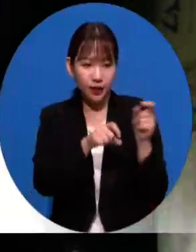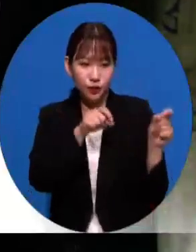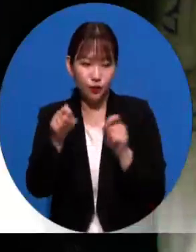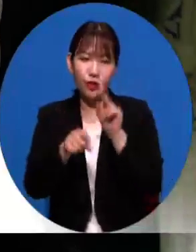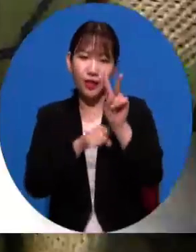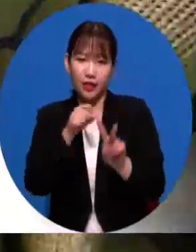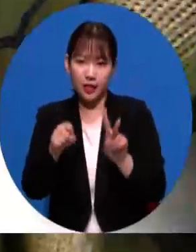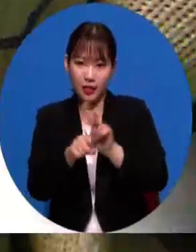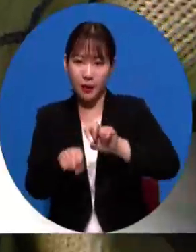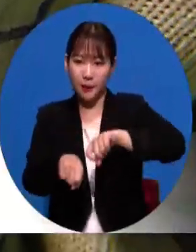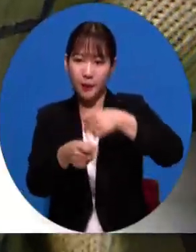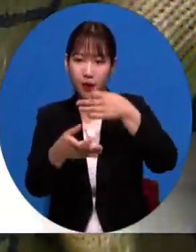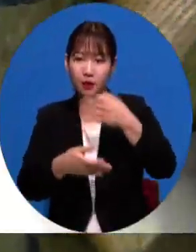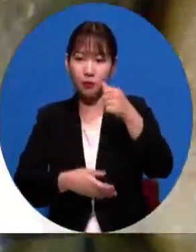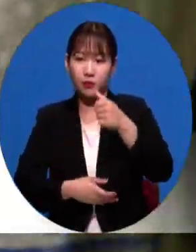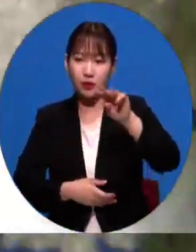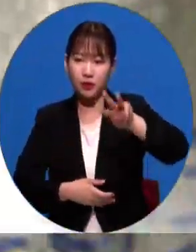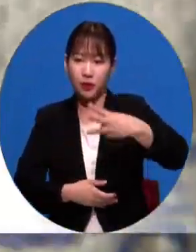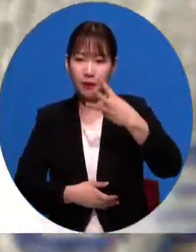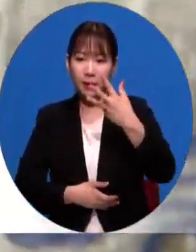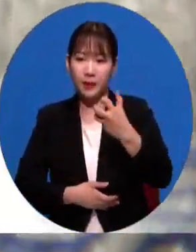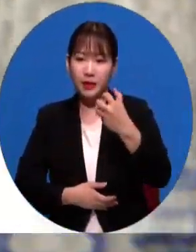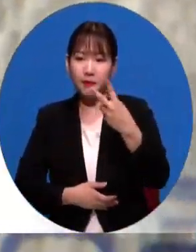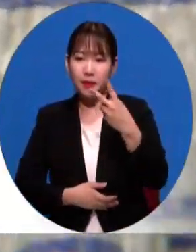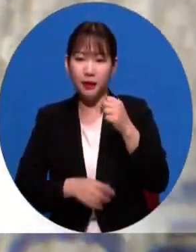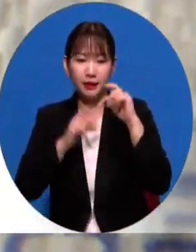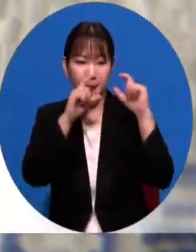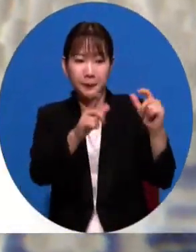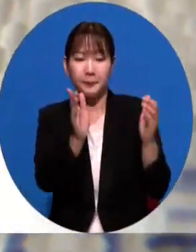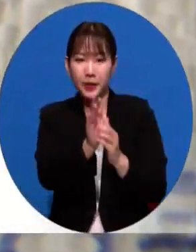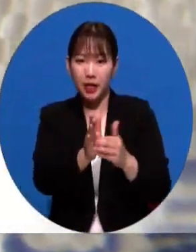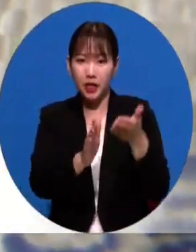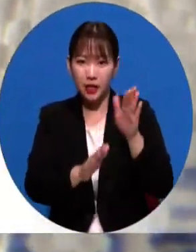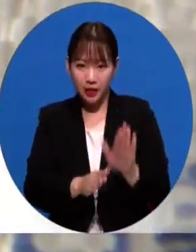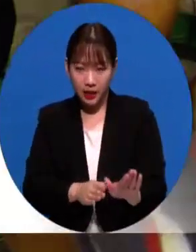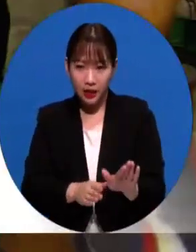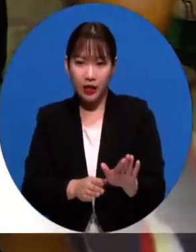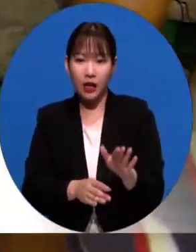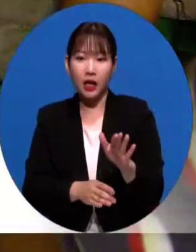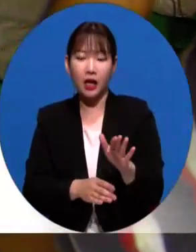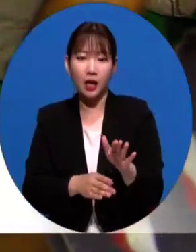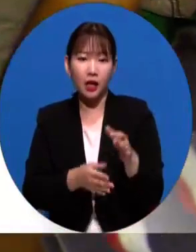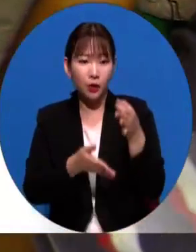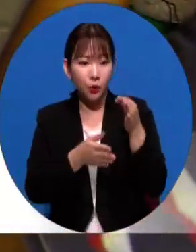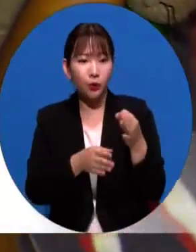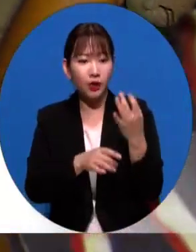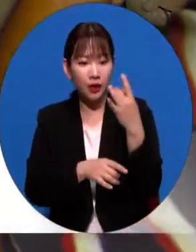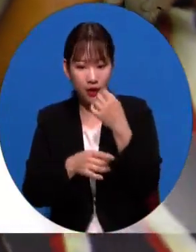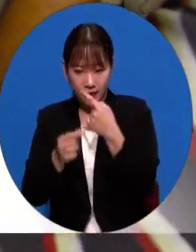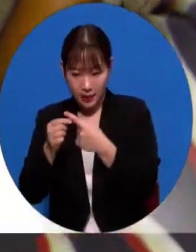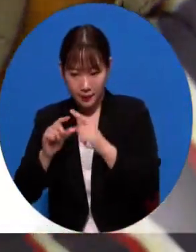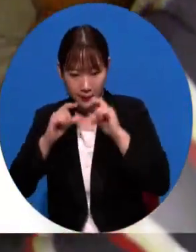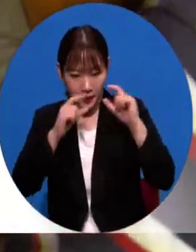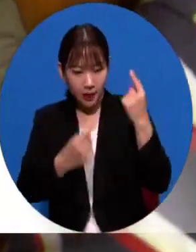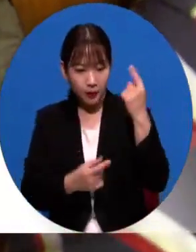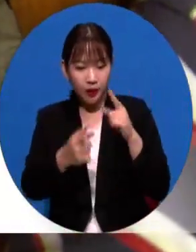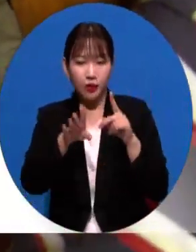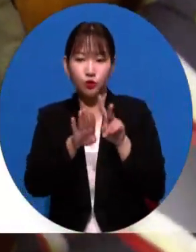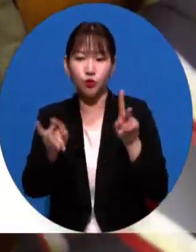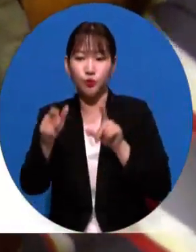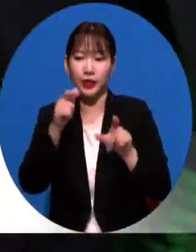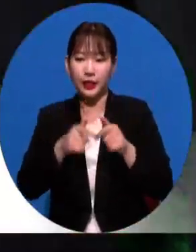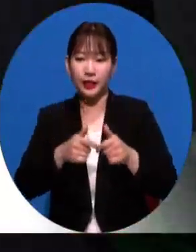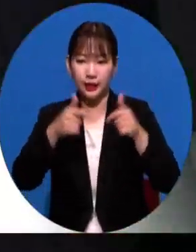2년, 추징금 5,382만 원을 선고했는데 추징금 액수는 1심보다 2배 넘게